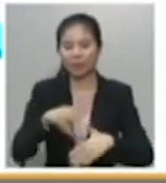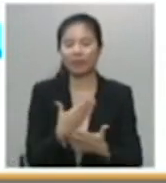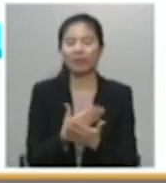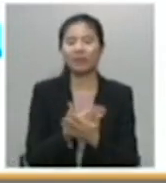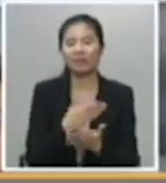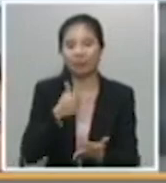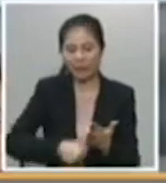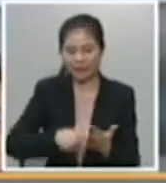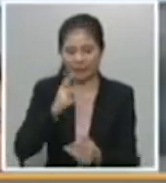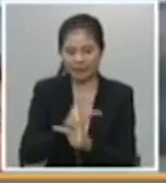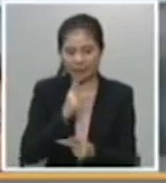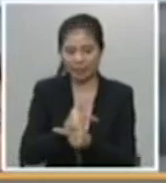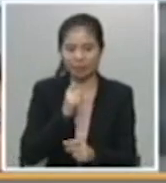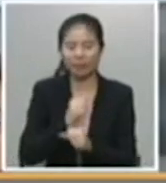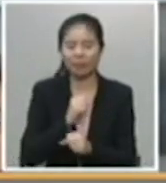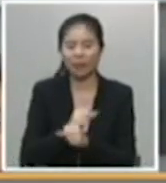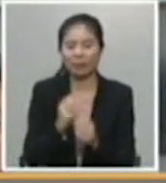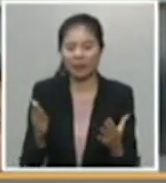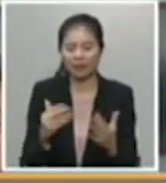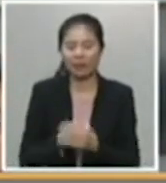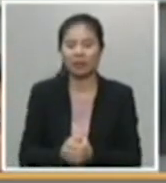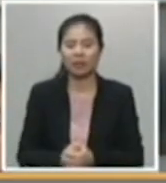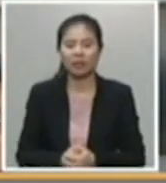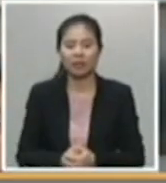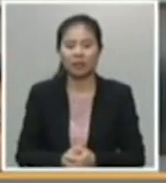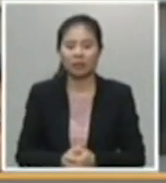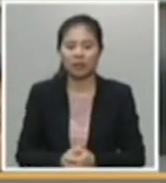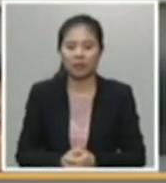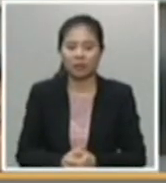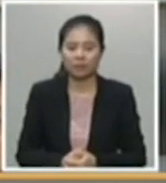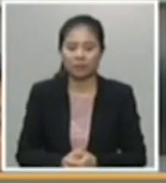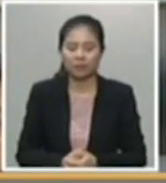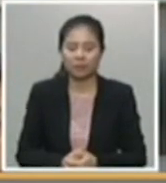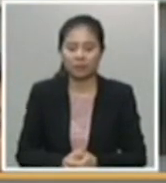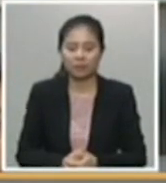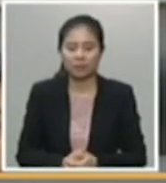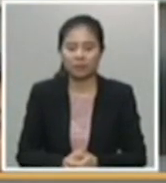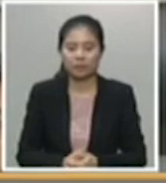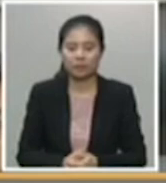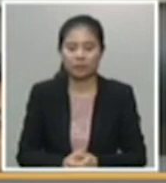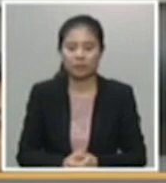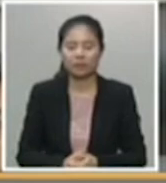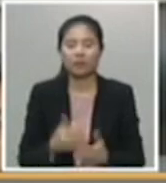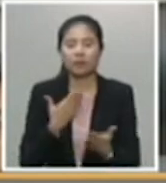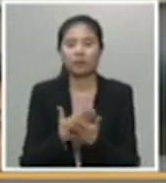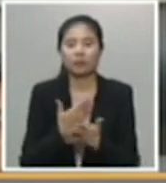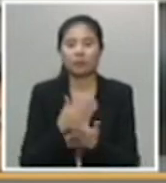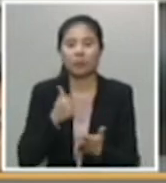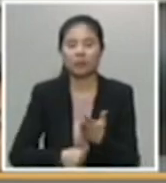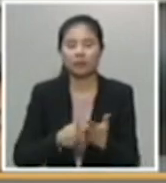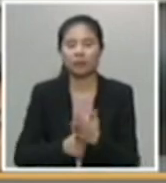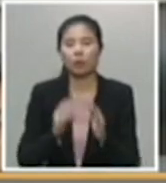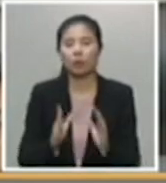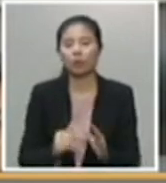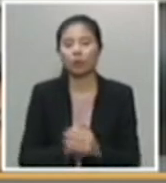าษีมีแน่นอนถามว่าทำยังไงก็กลับมาที่ประเด็นที่พูดเมื่อสักครู่ครับประเด็นเรื่องของภาษีที่ควรจะต้องม